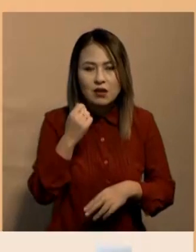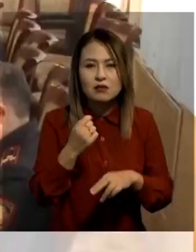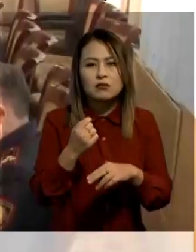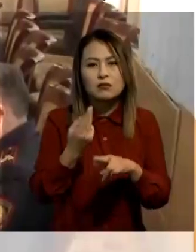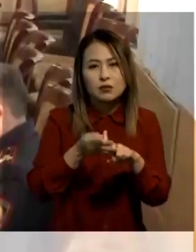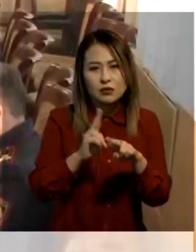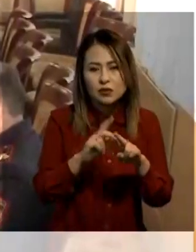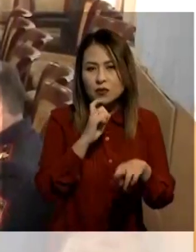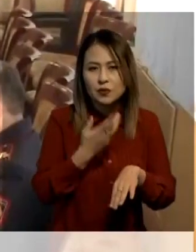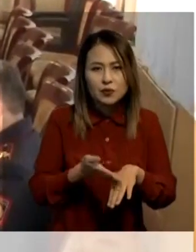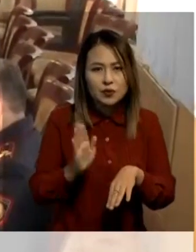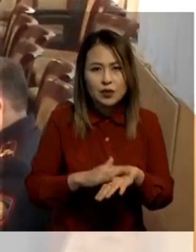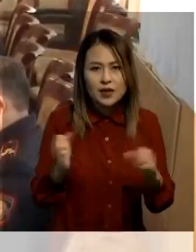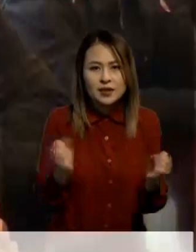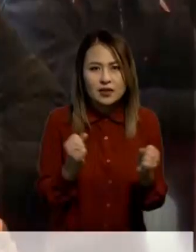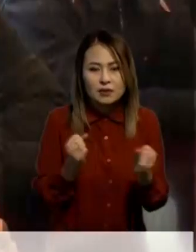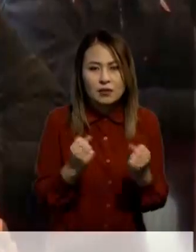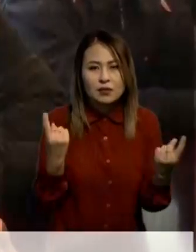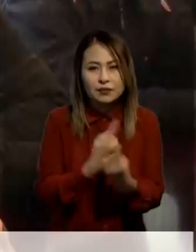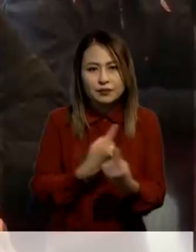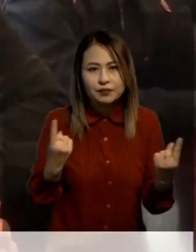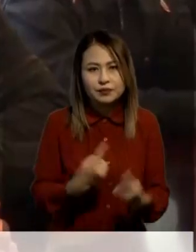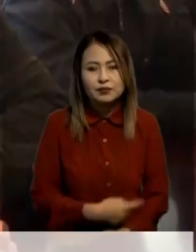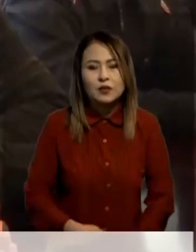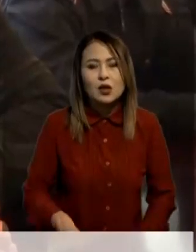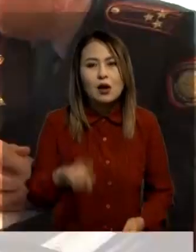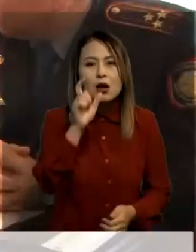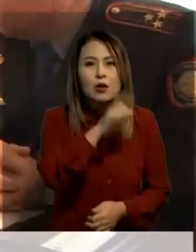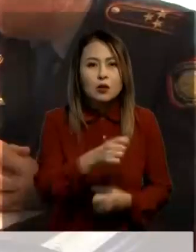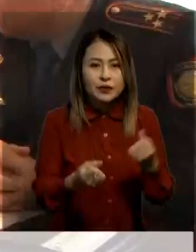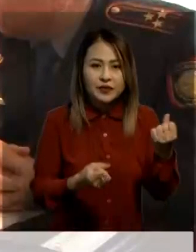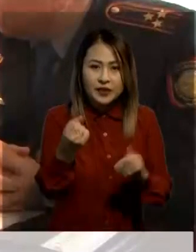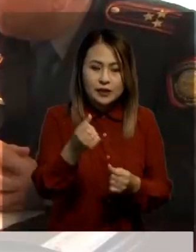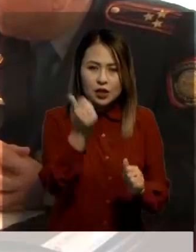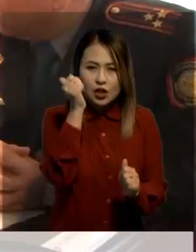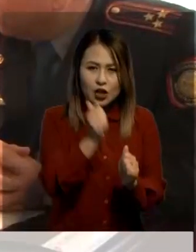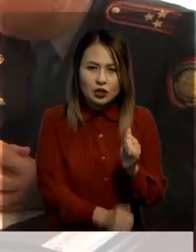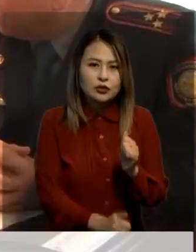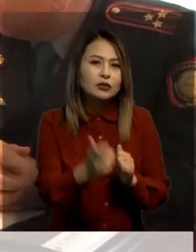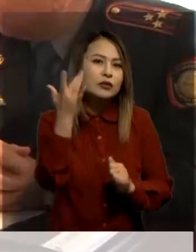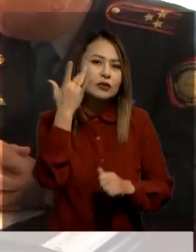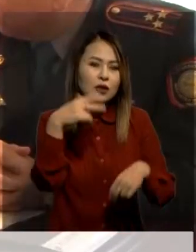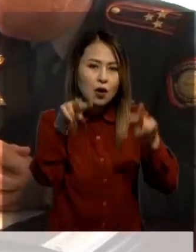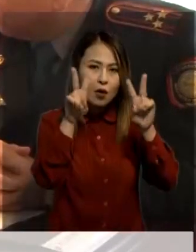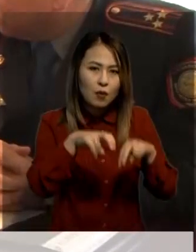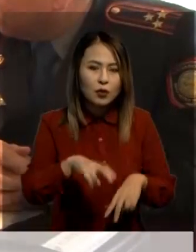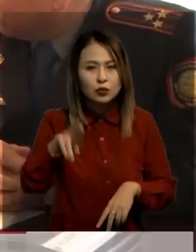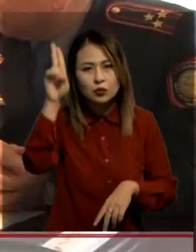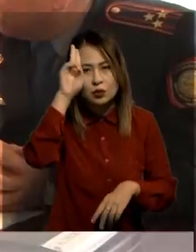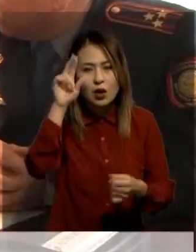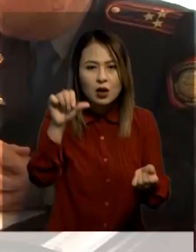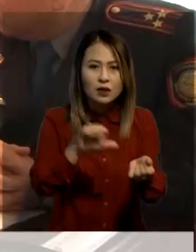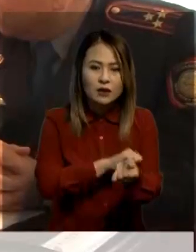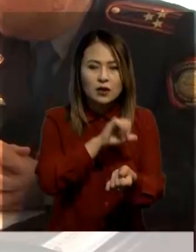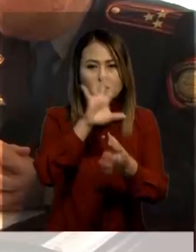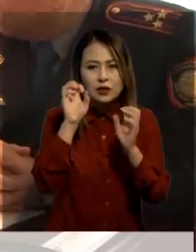тудырады. Ежедневно персонал проходит. Көлік тізгіндейтін жүргізушілерге зәр тапсырып, ағзада арақ шарап, есірткі